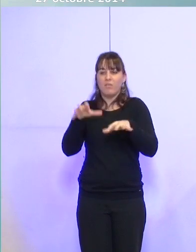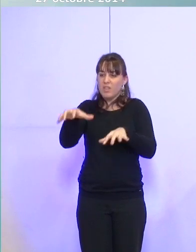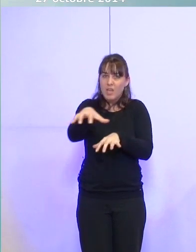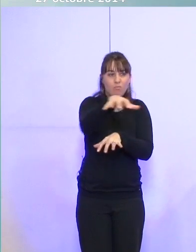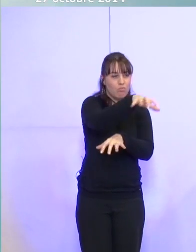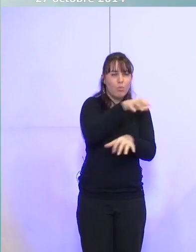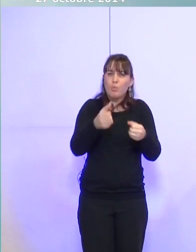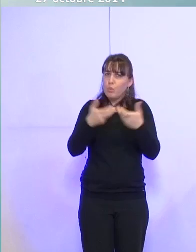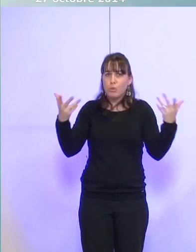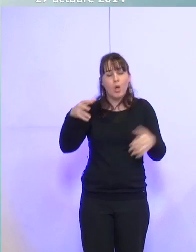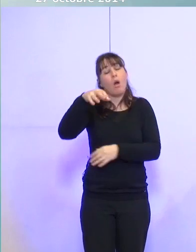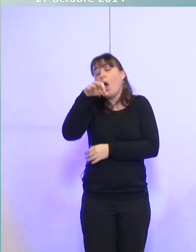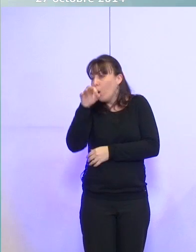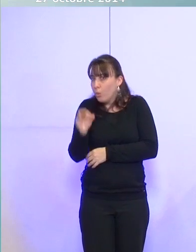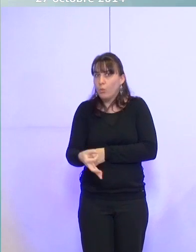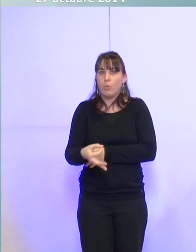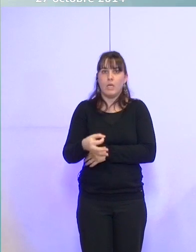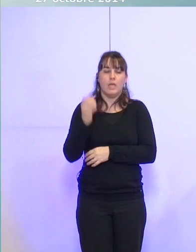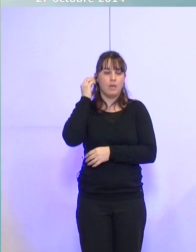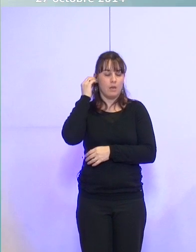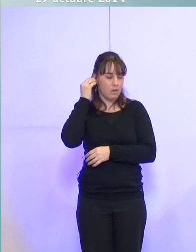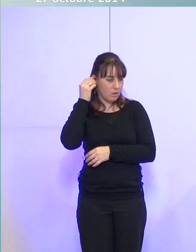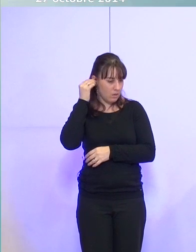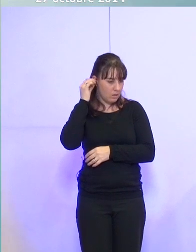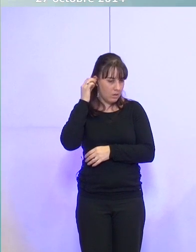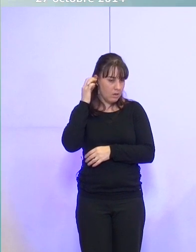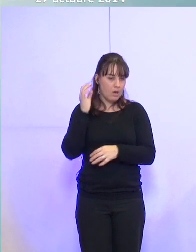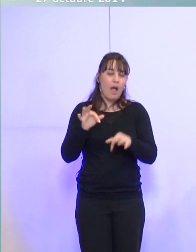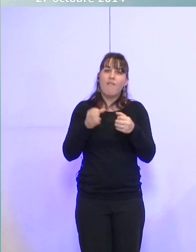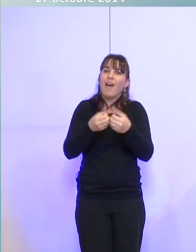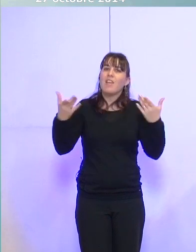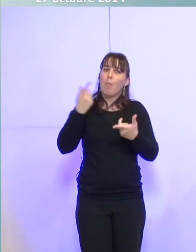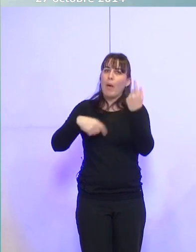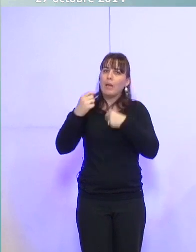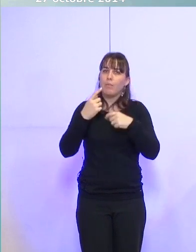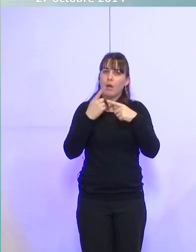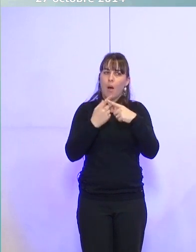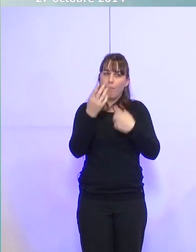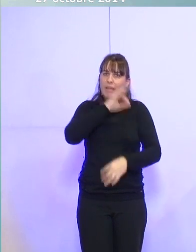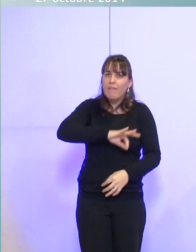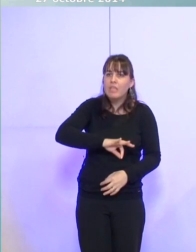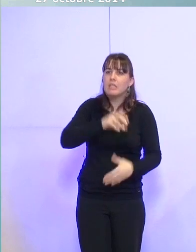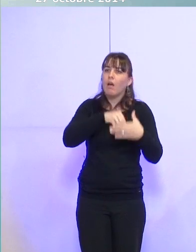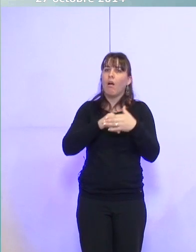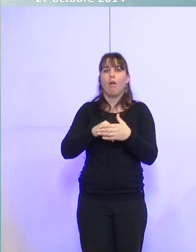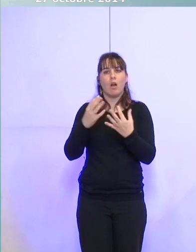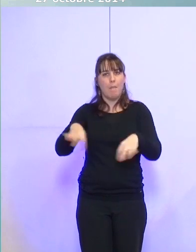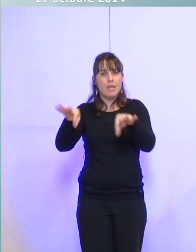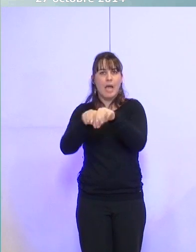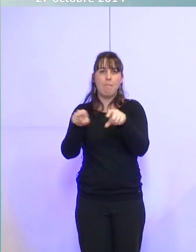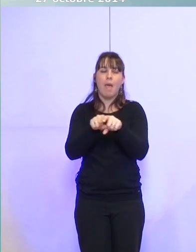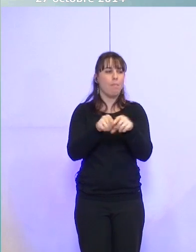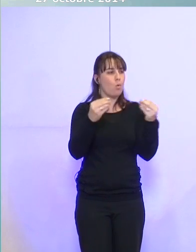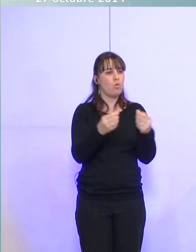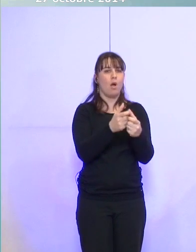vie, et que oui, les bénéfices en termes de développement économique d'un lieu comme Alpexpo, d'un palais des